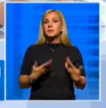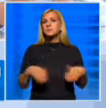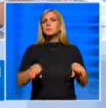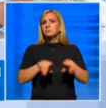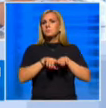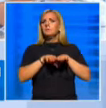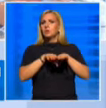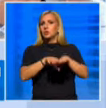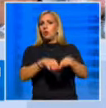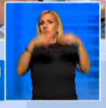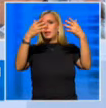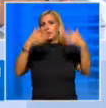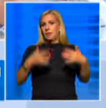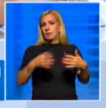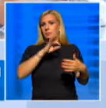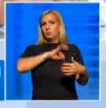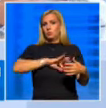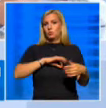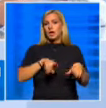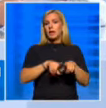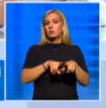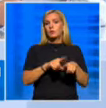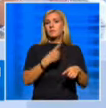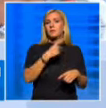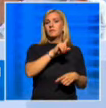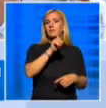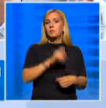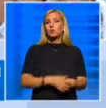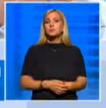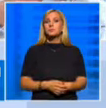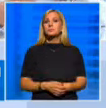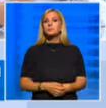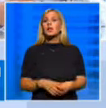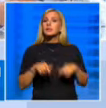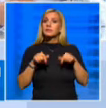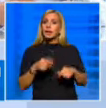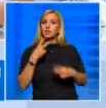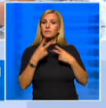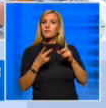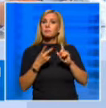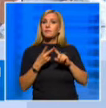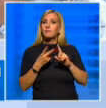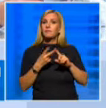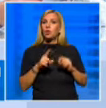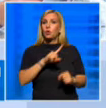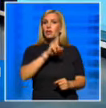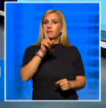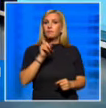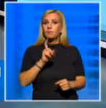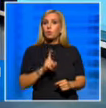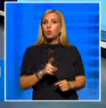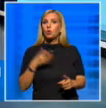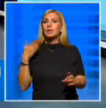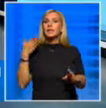данни получихме, както на първият въпрос, който показахте. Да, сега ще видим и втория въпрос. Така и на втория, да, който е насочен директно